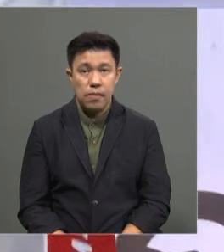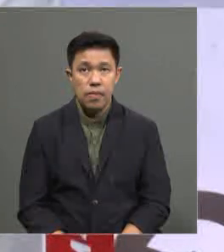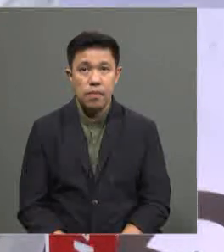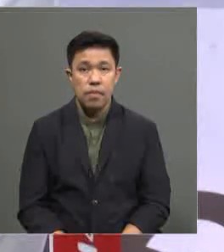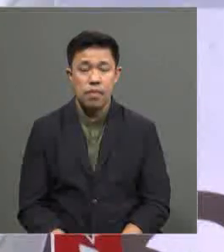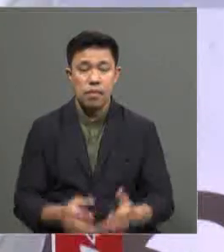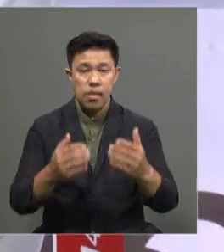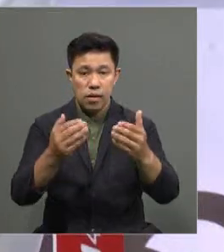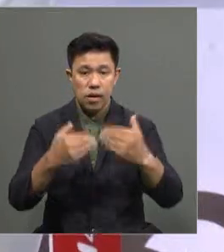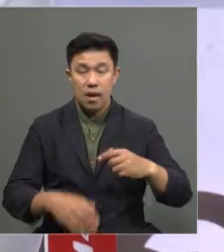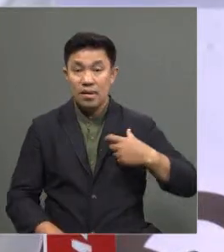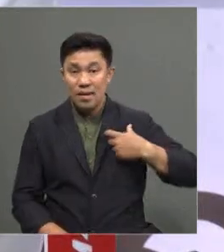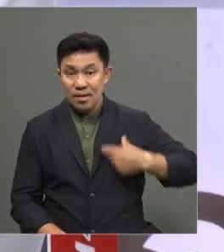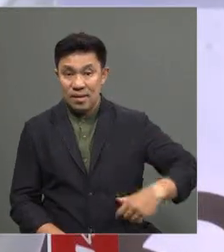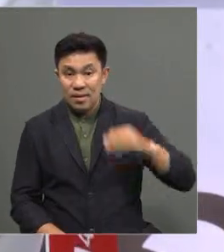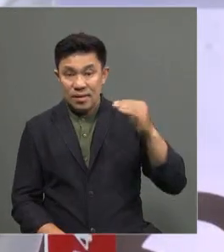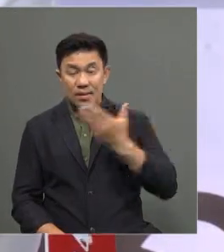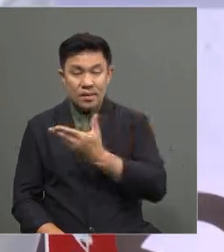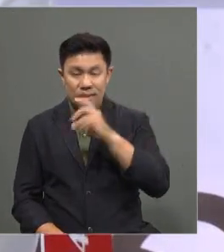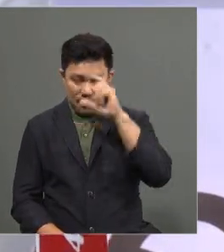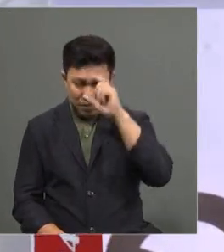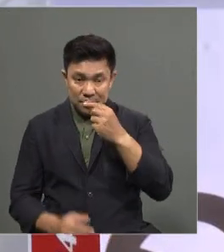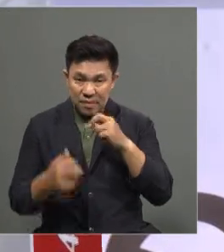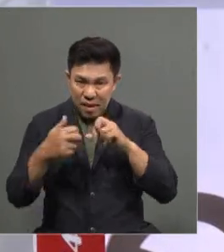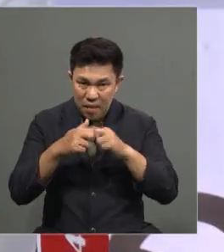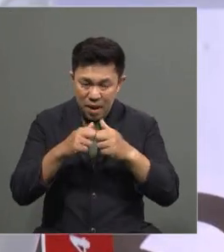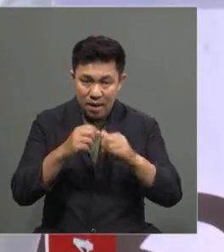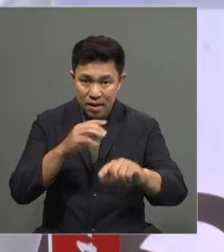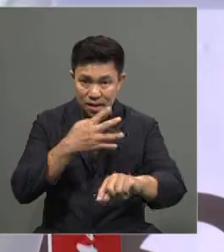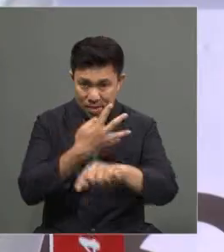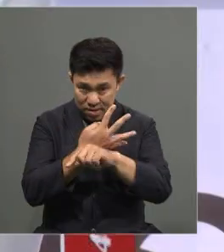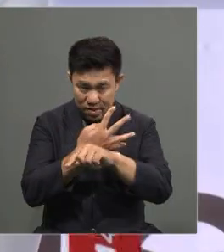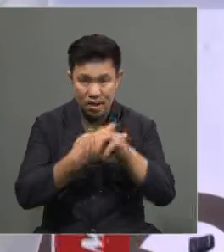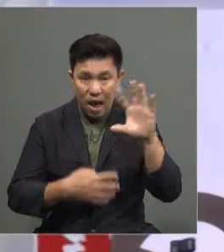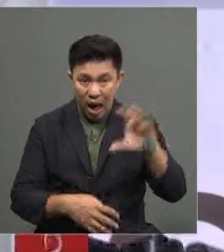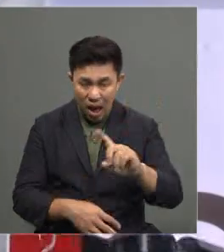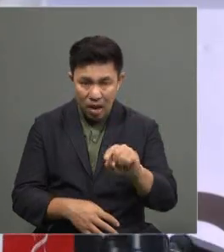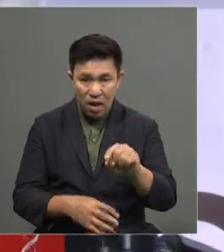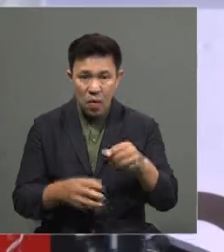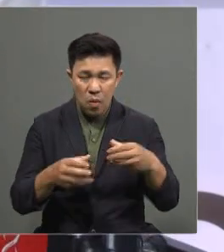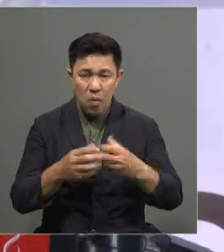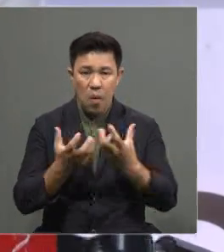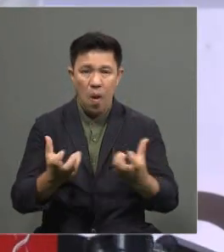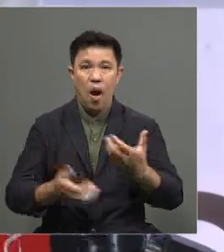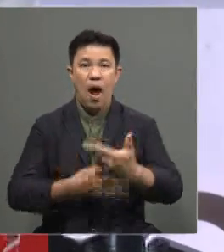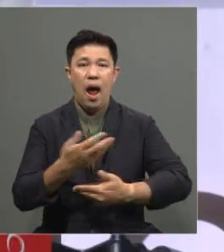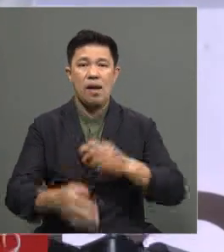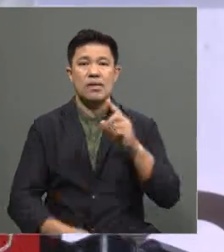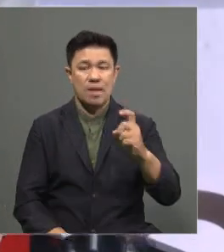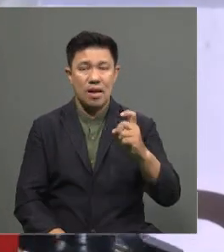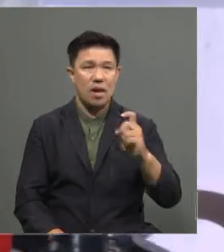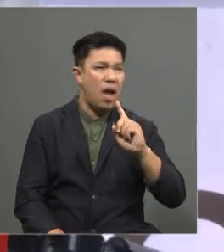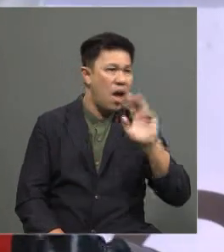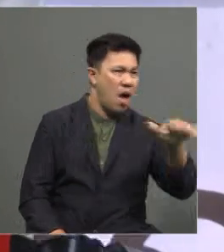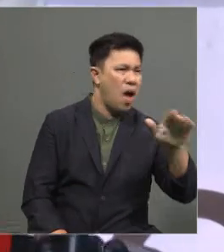ทีนี้ทนายวิทูลเนี่ยก็ย้ำอีกครั้งนะครับว่าต้นตอของปัญหาดีไอคอนเนี่ยก็คือเกิดจากกลุ่มคนที่เขาขายของไม่ได้แล้วก็เลยไปหาทน